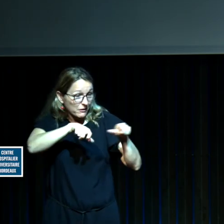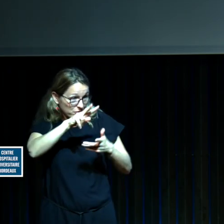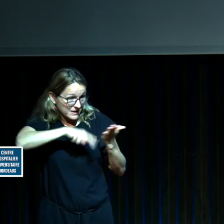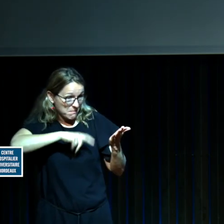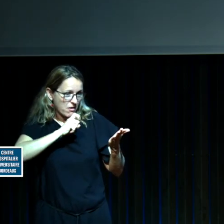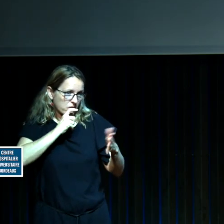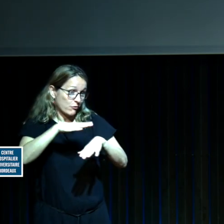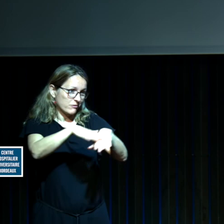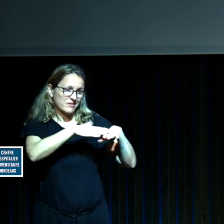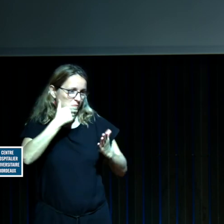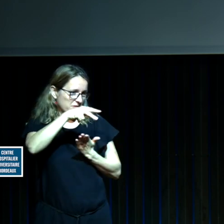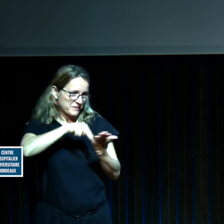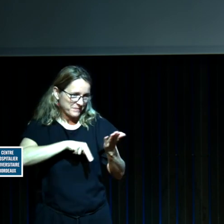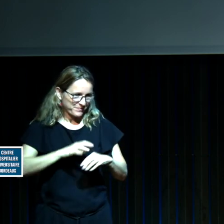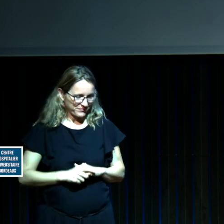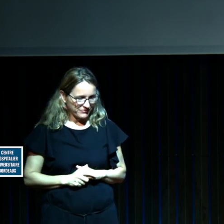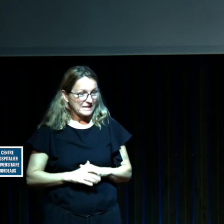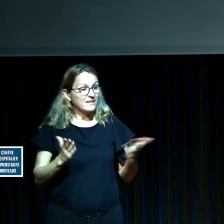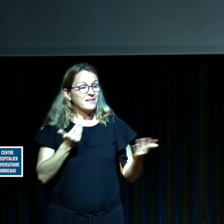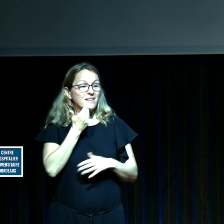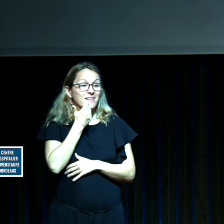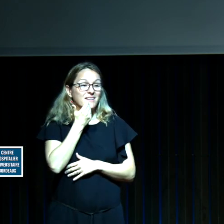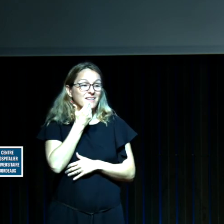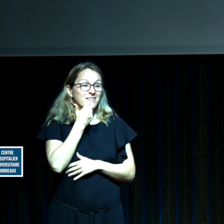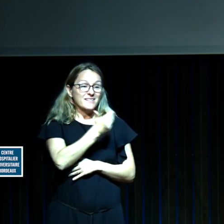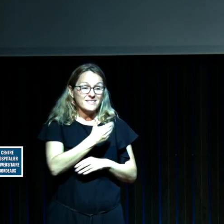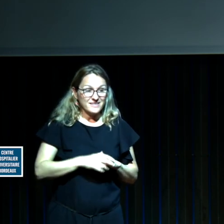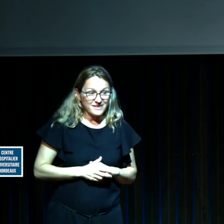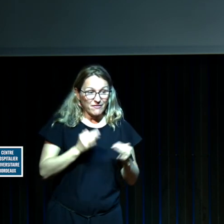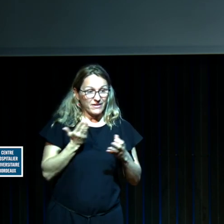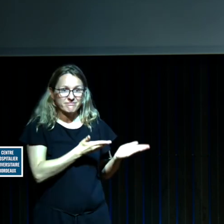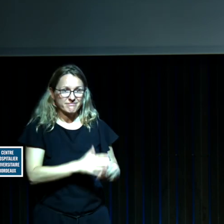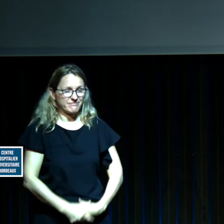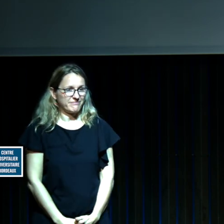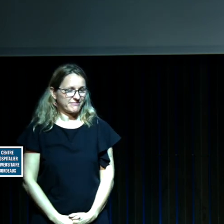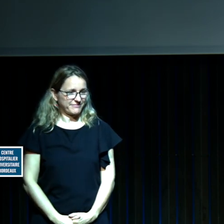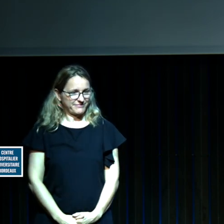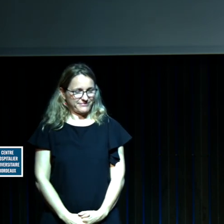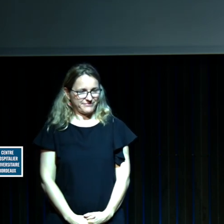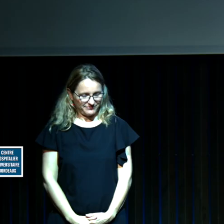vraiment vivement. Je vous remercie pour votre intervention.